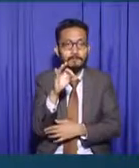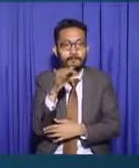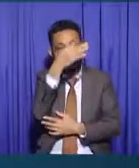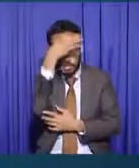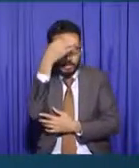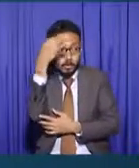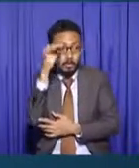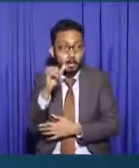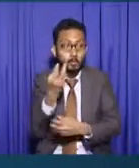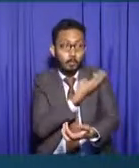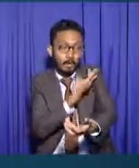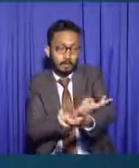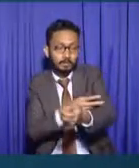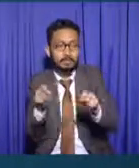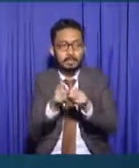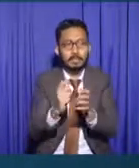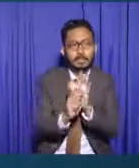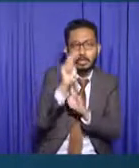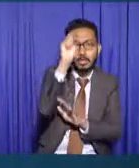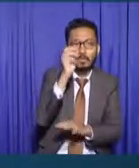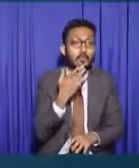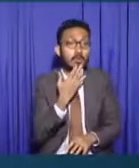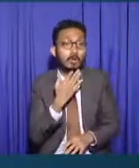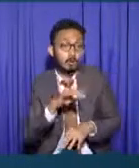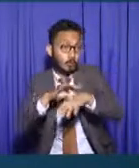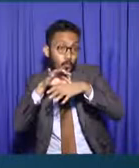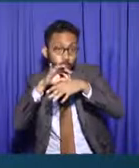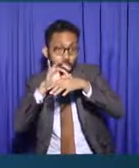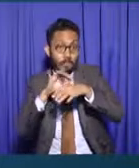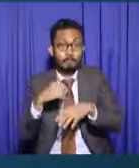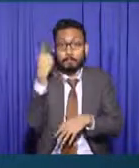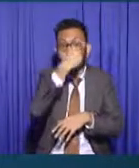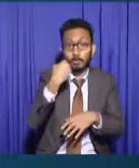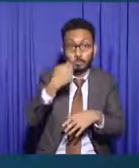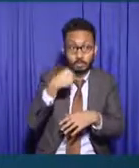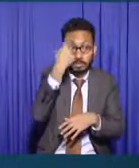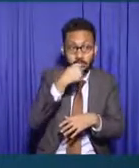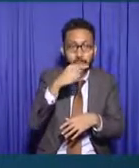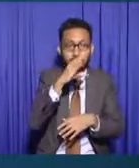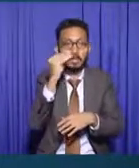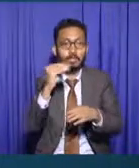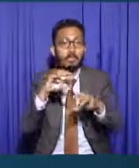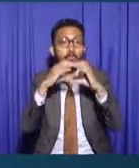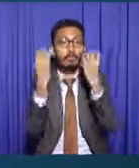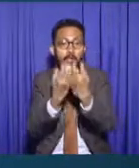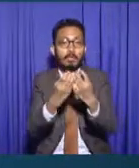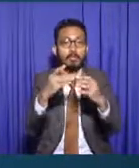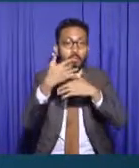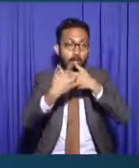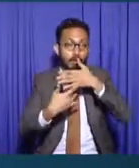seperti ketinggian warna kulit bentuk muka dan kumpulan